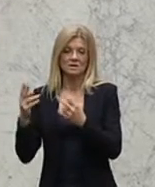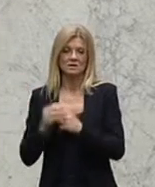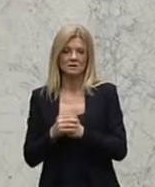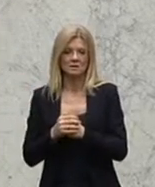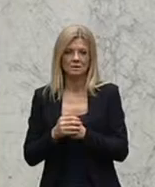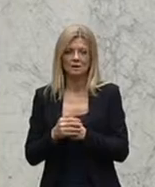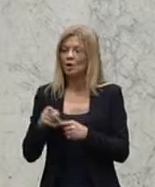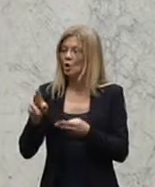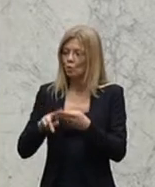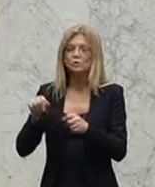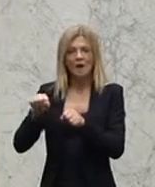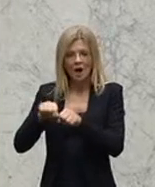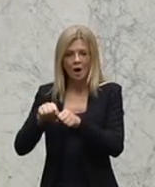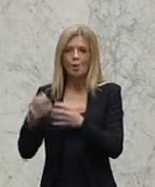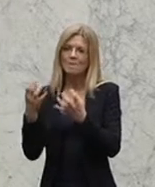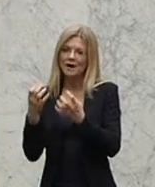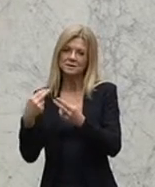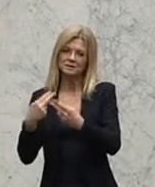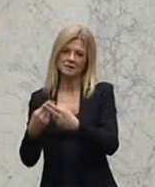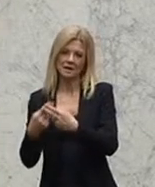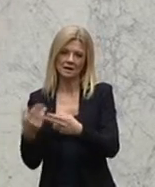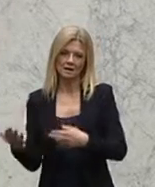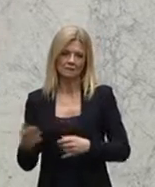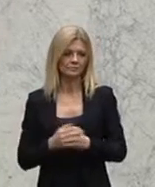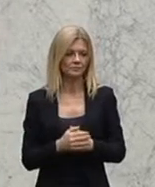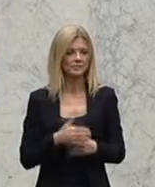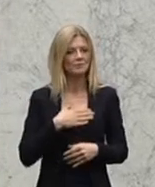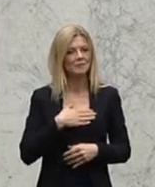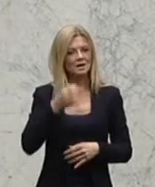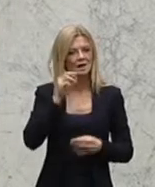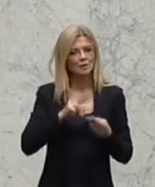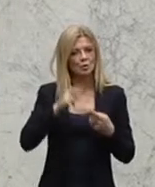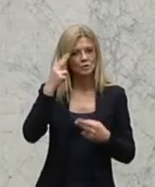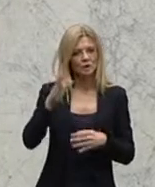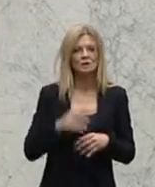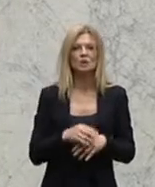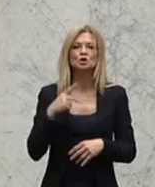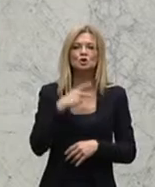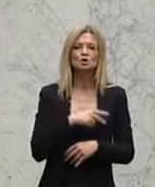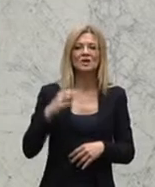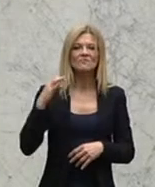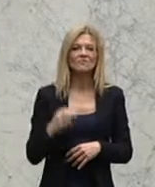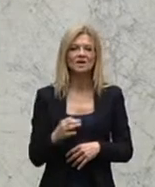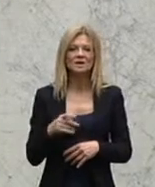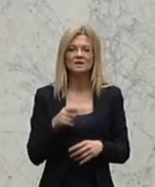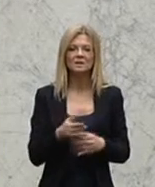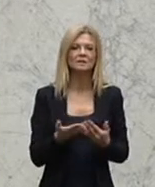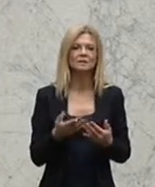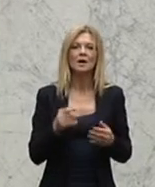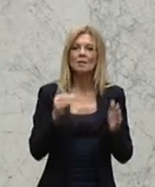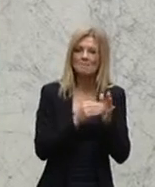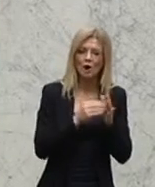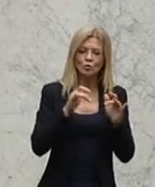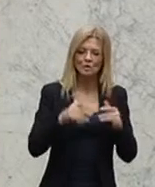auch nicht praxisfern. Meine Damen und Herren, der soziale Frieden fußt auf die soziale Absicherung, auf